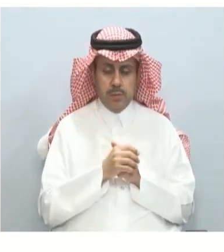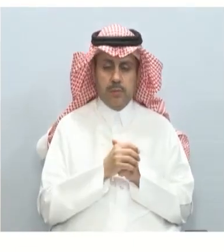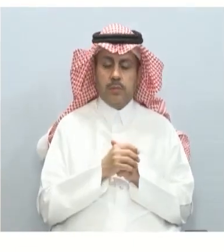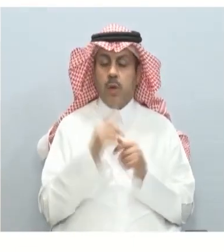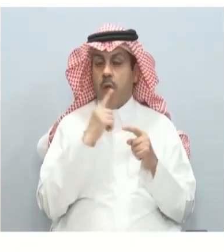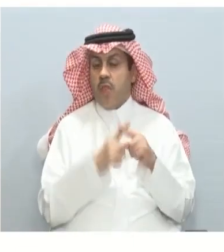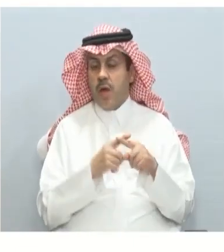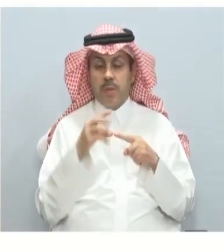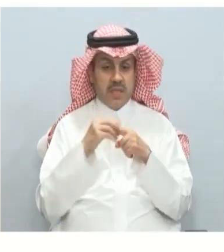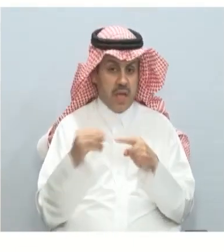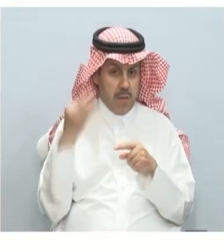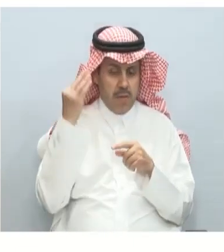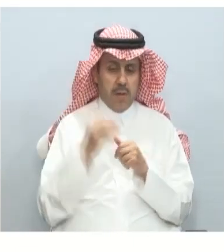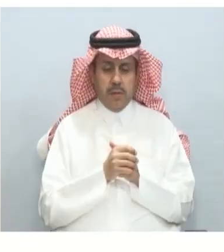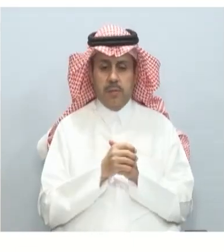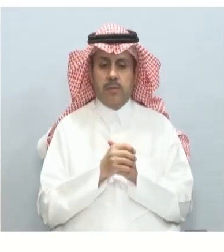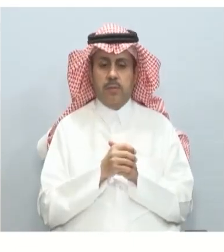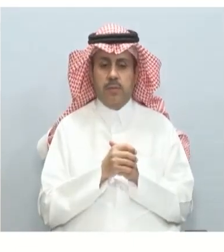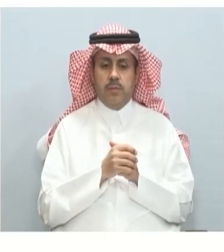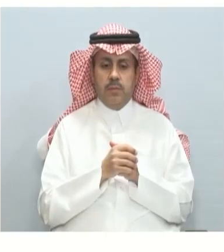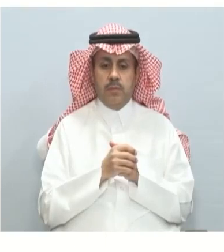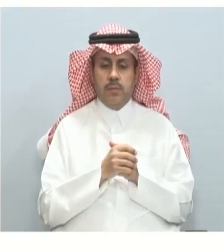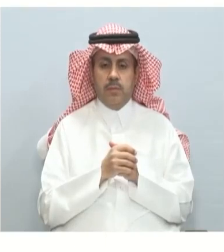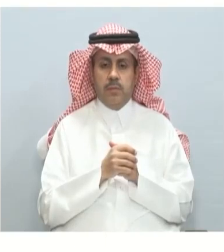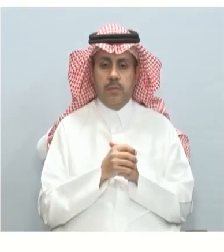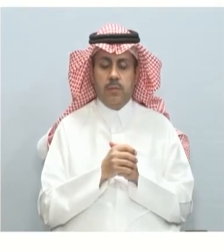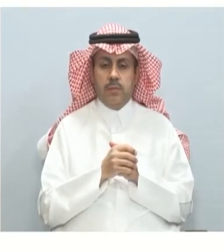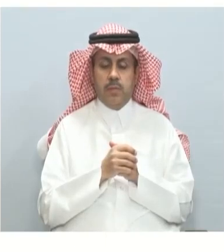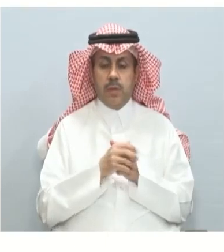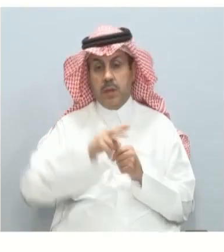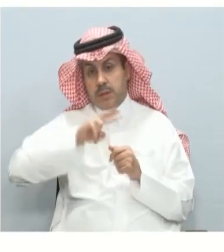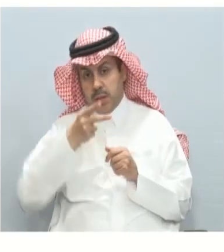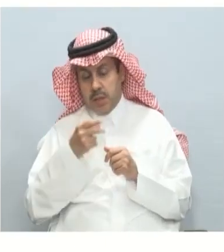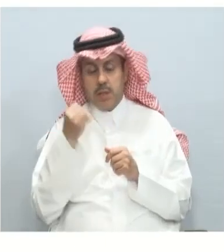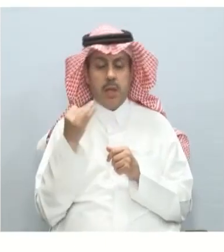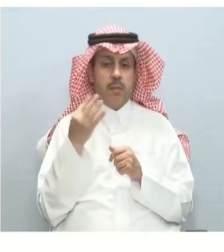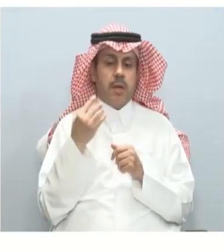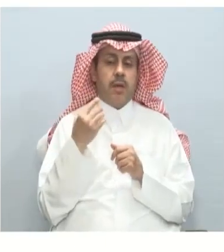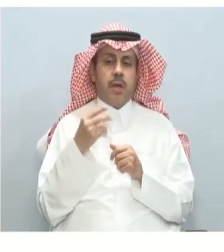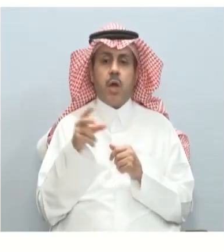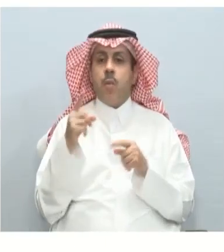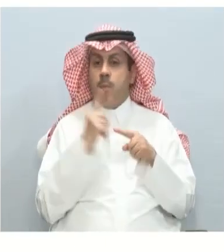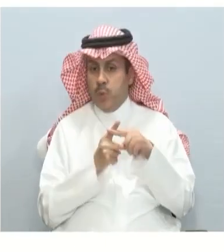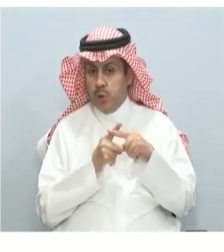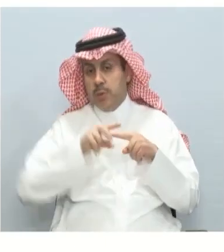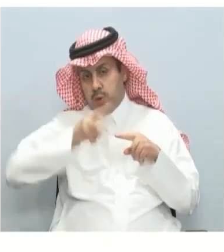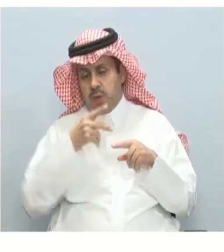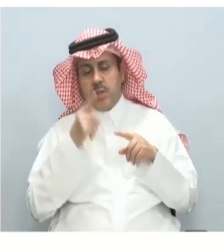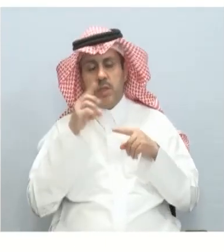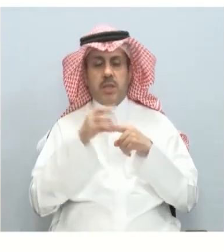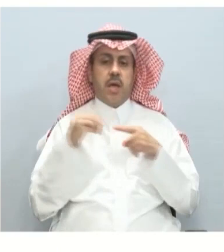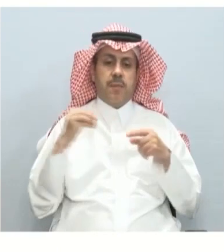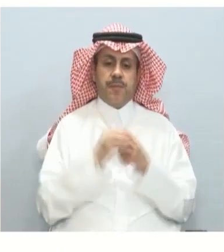ينضرب في سالب 3 بيطلع سالب 3 يعني تنعكس القيمه بدال ما هي موجبه راح تكون سالب هذا